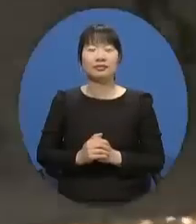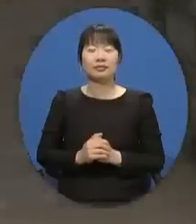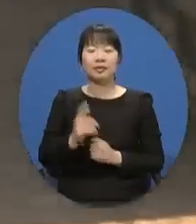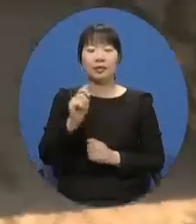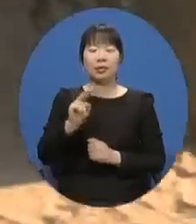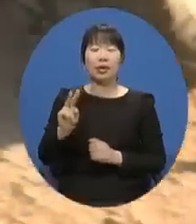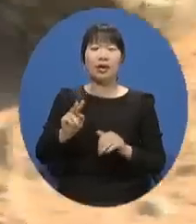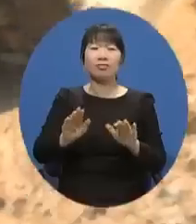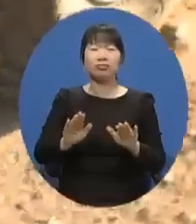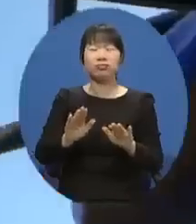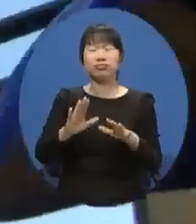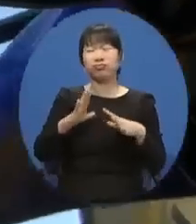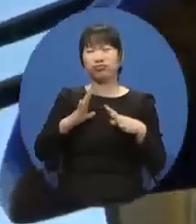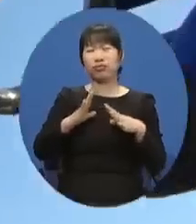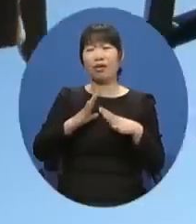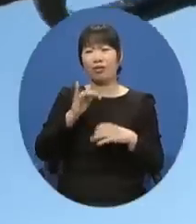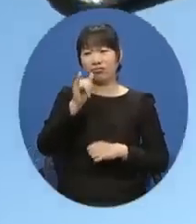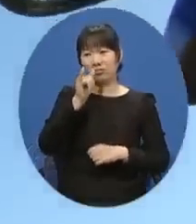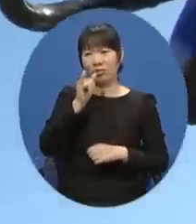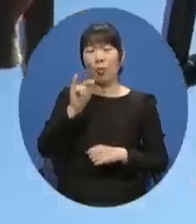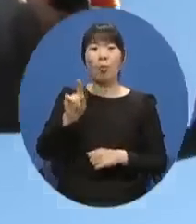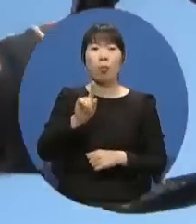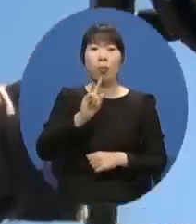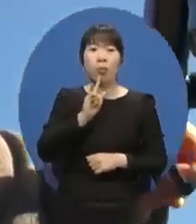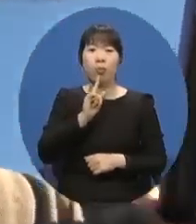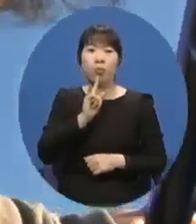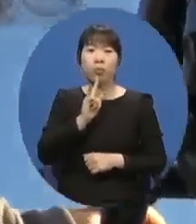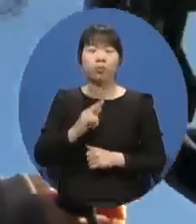고야가 유독 무서워하는 것이 있으니 바로